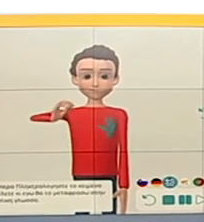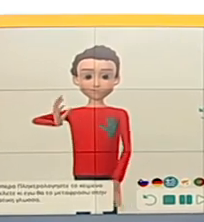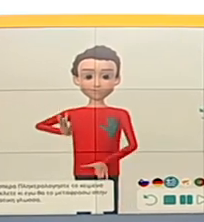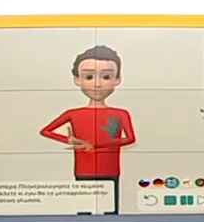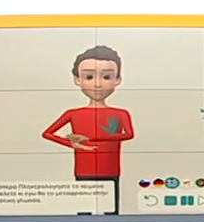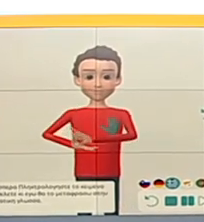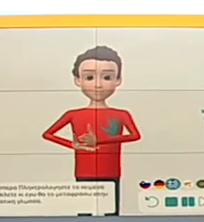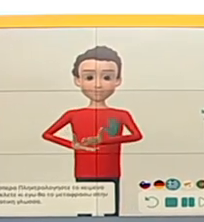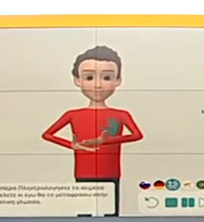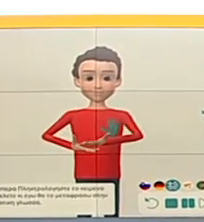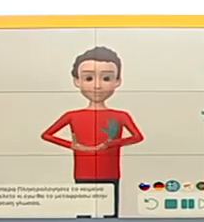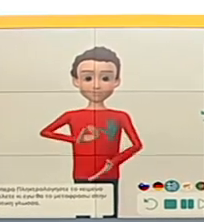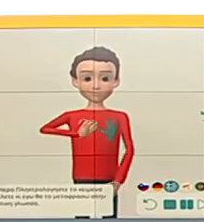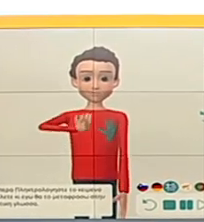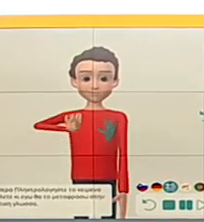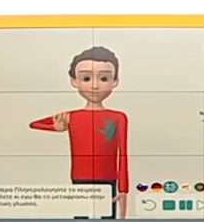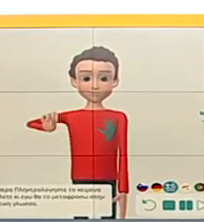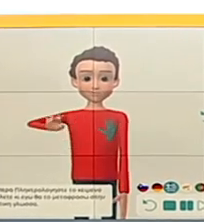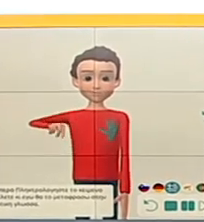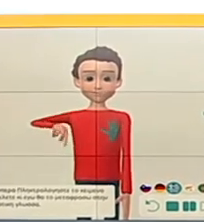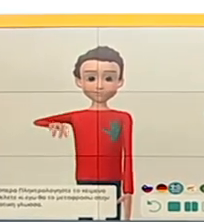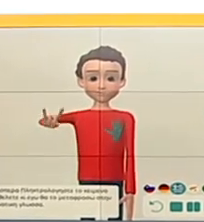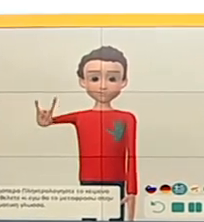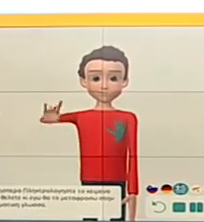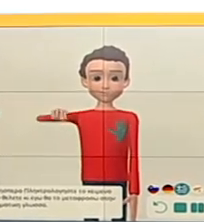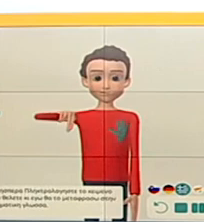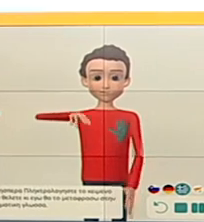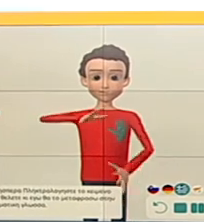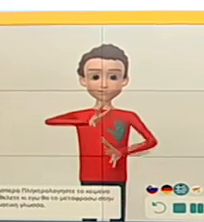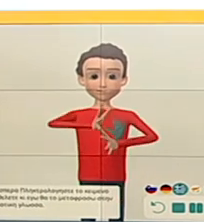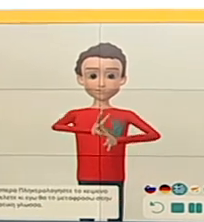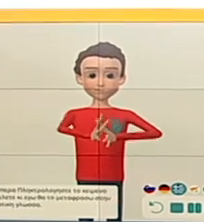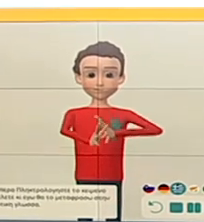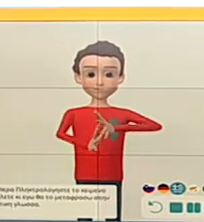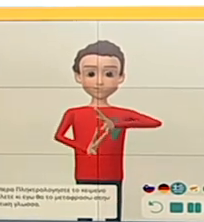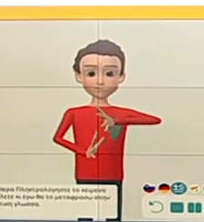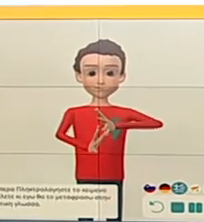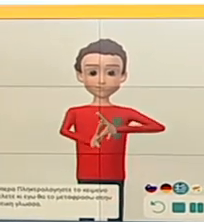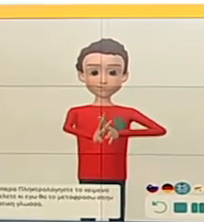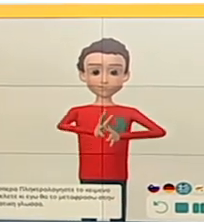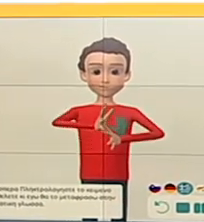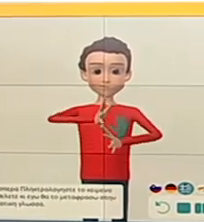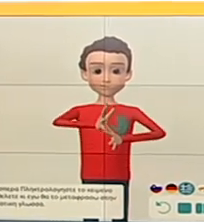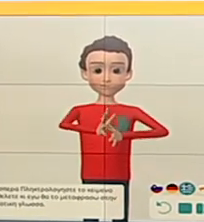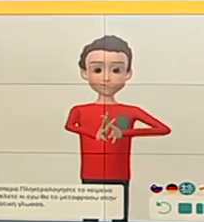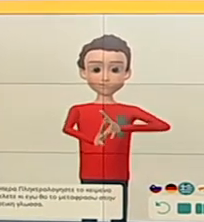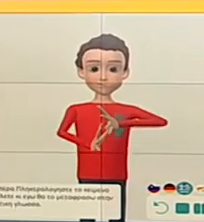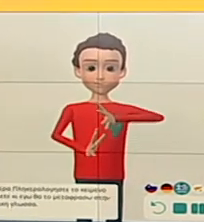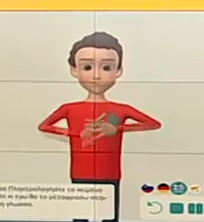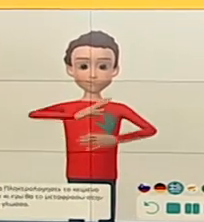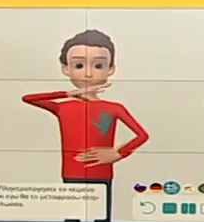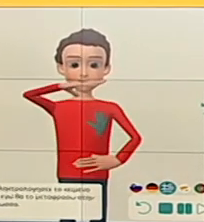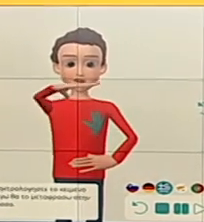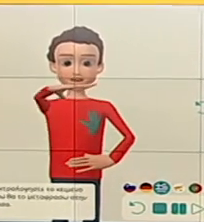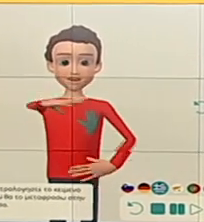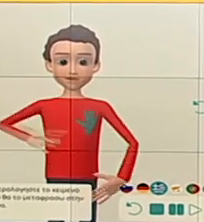στο Ελληνικό Μεσογειακό Πανεπιστήμιο, στο Τμήμα Ηλεκτρολόγων, Μηχανικών και Μηχανικών Υπολογιστών. Να τον ευχαριστήσω θερμά και να τον καλησπερίσω